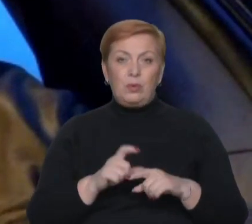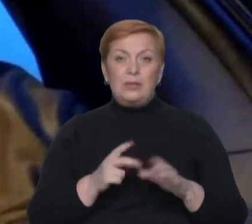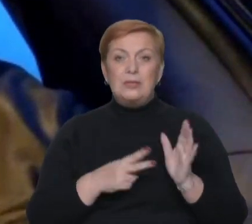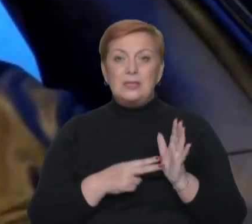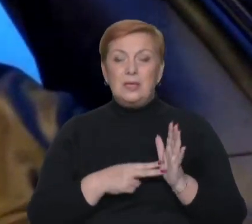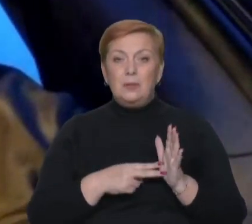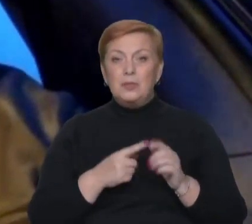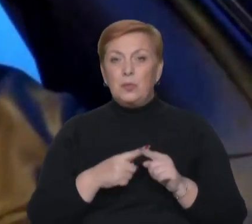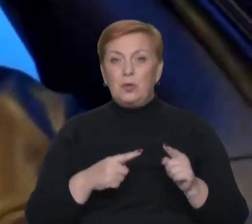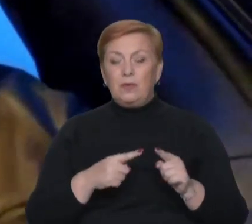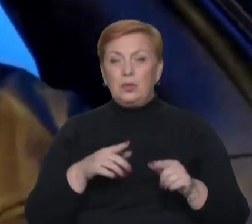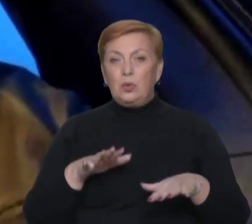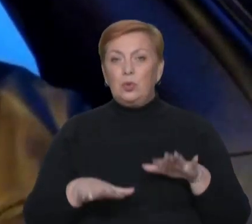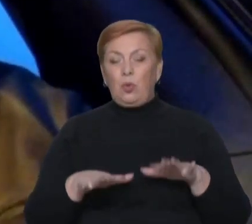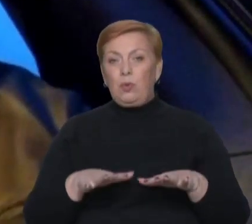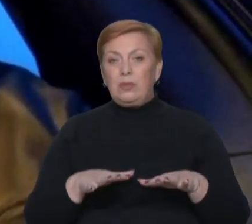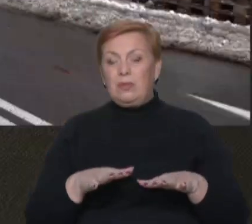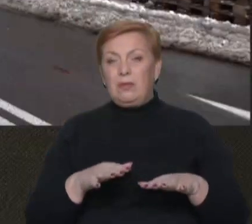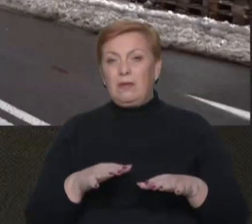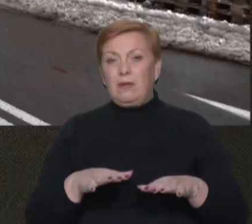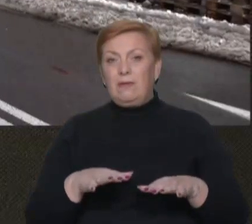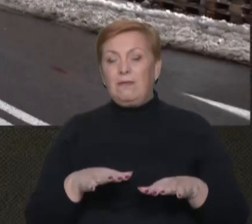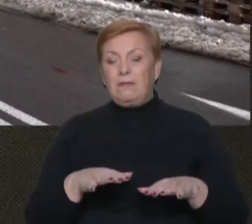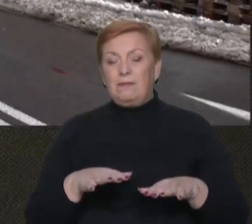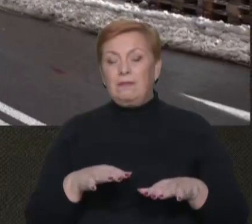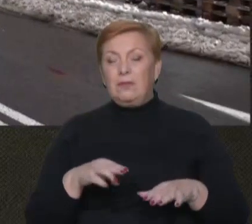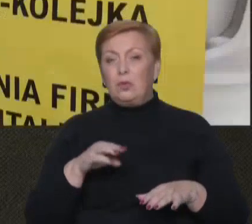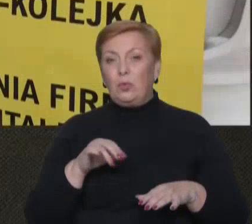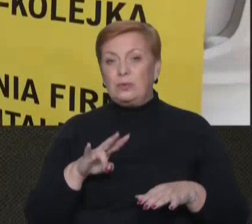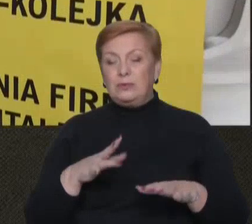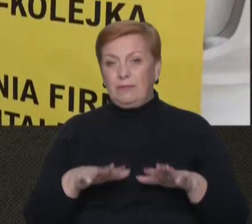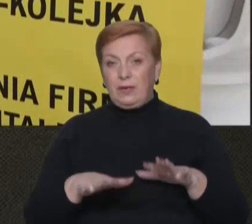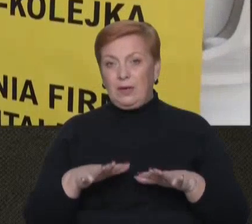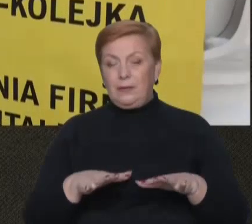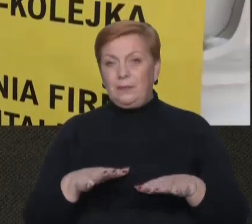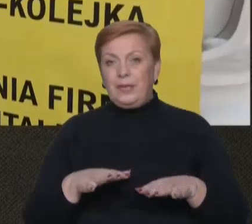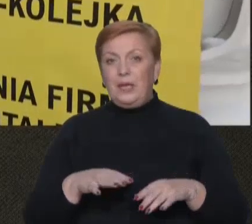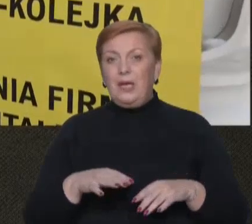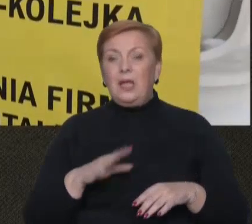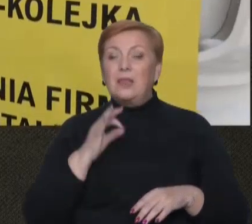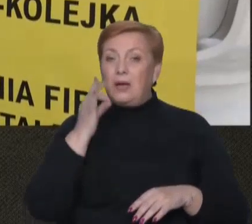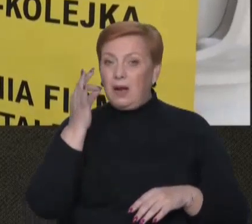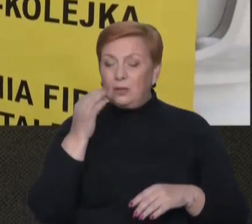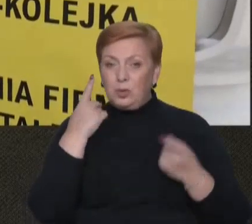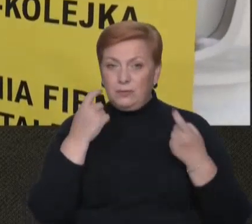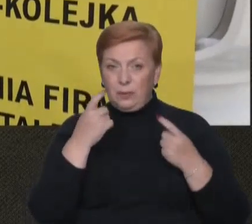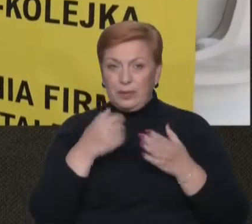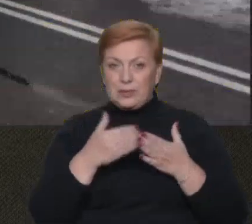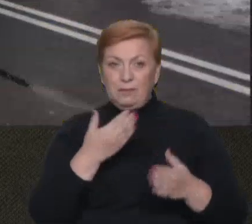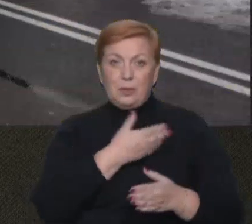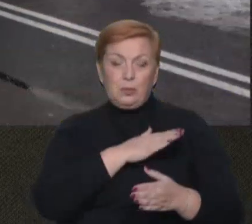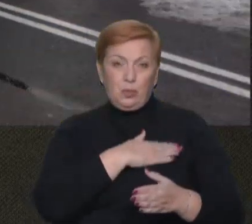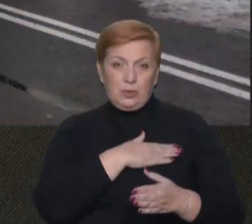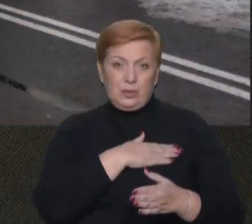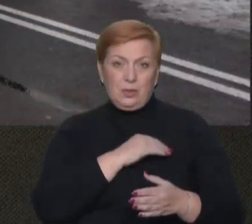тон лаголя станом на ранок за інформацію яку ми маємо від польських колег в